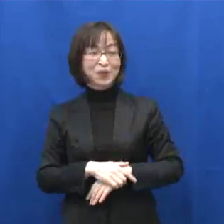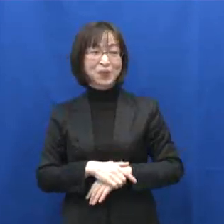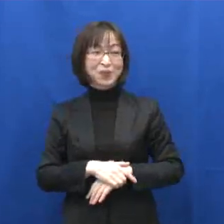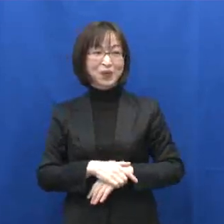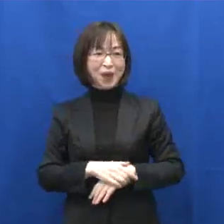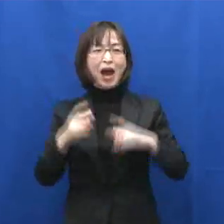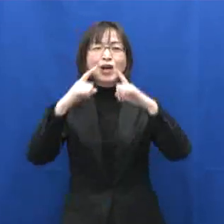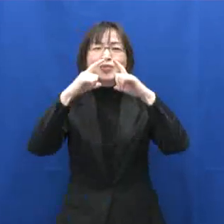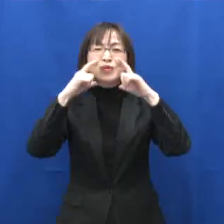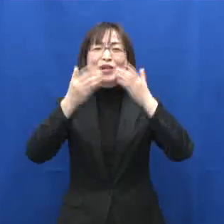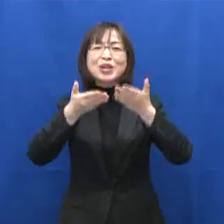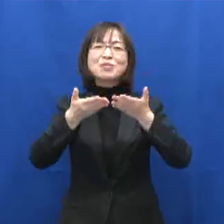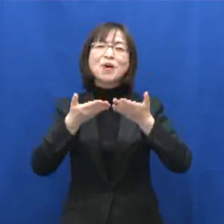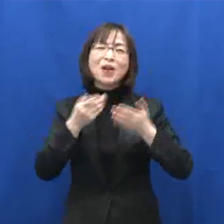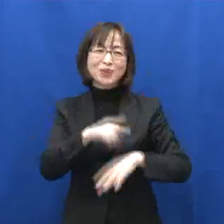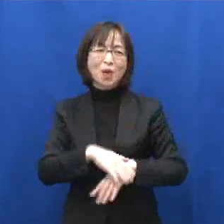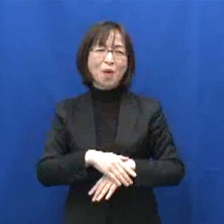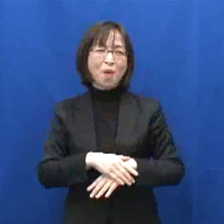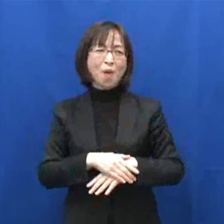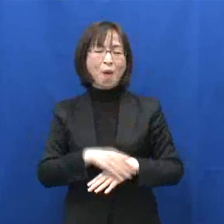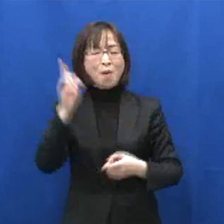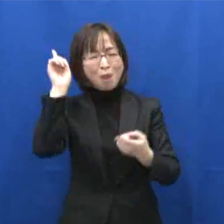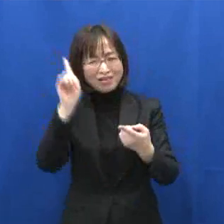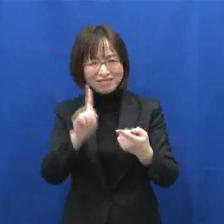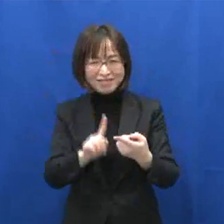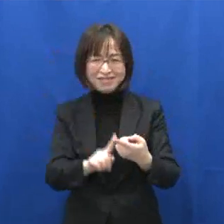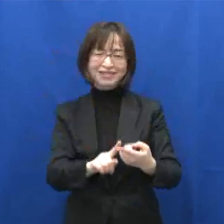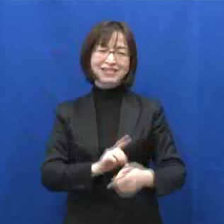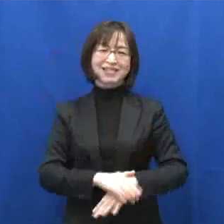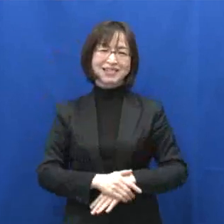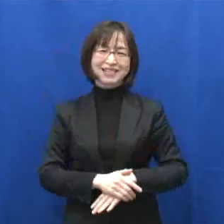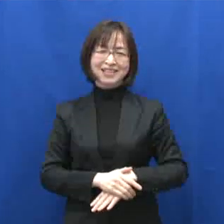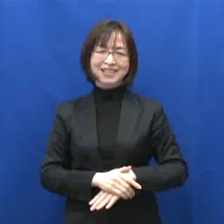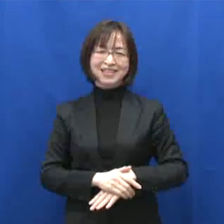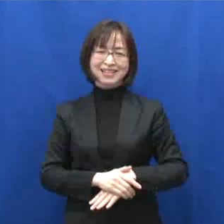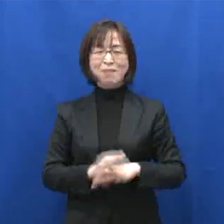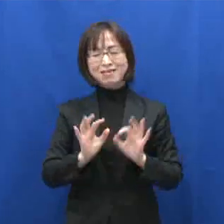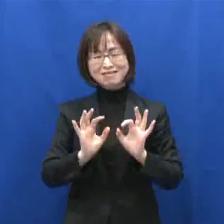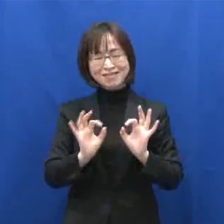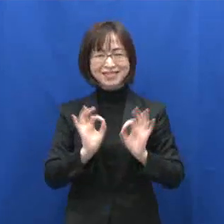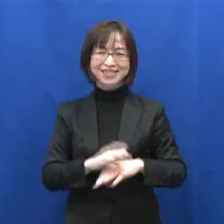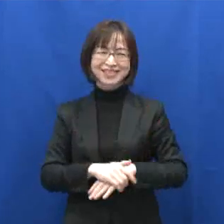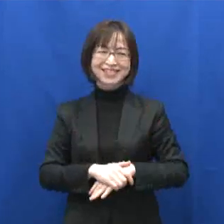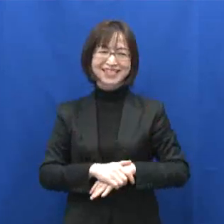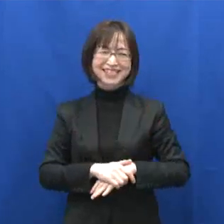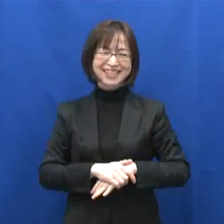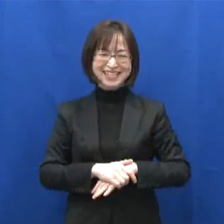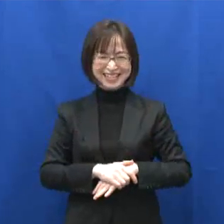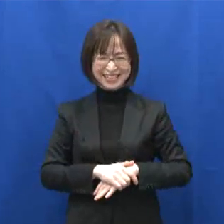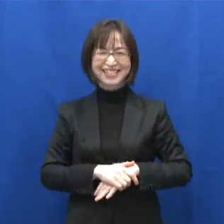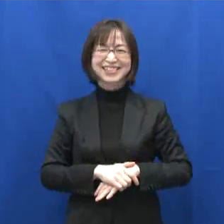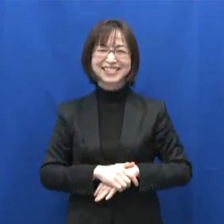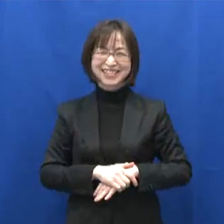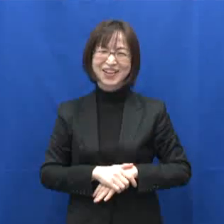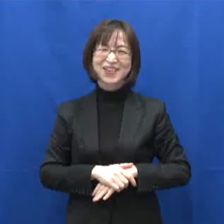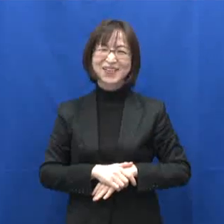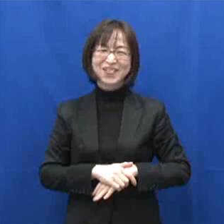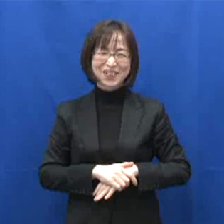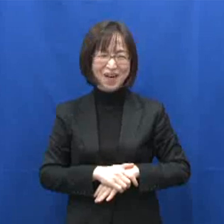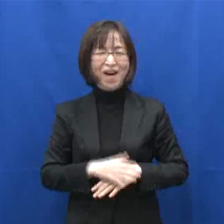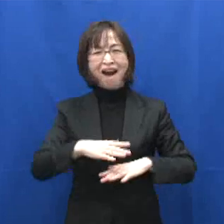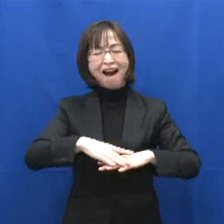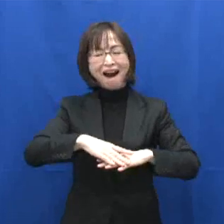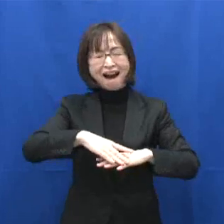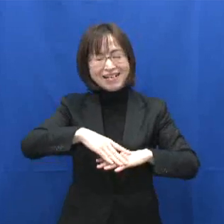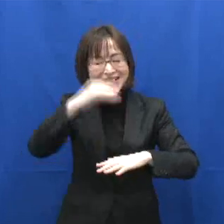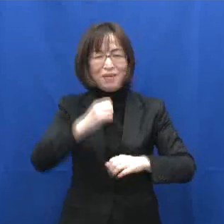つけていただきました。 どうですか。 すごいバッチリですね。カメラに立て。 いやいやいやいやいや。初